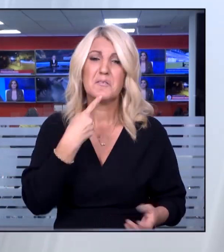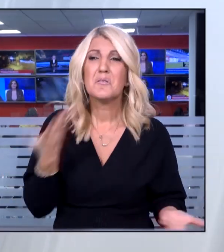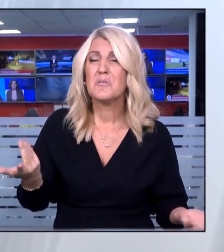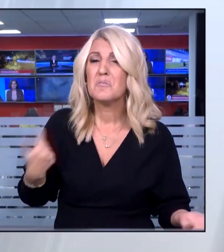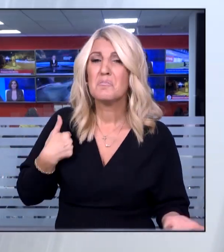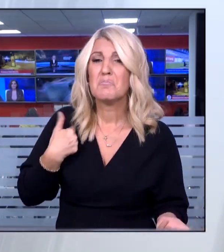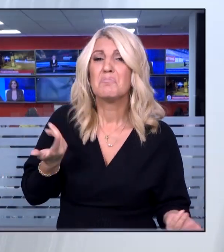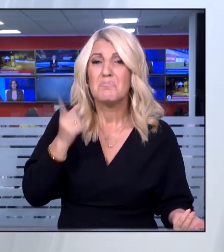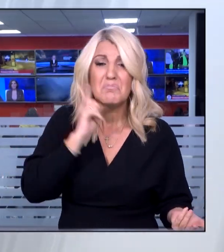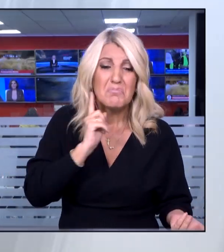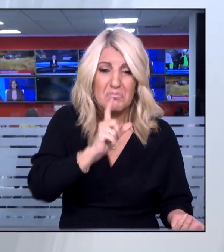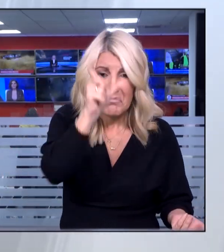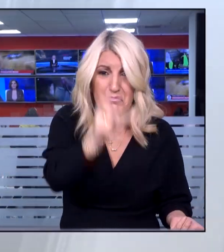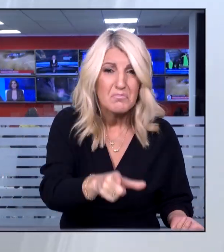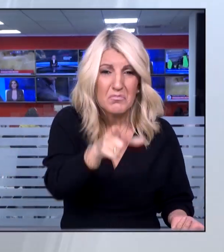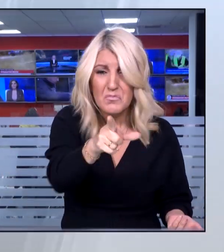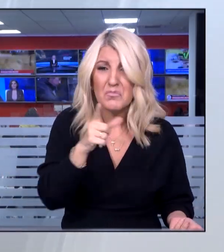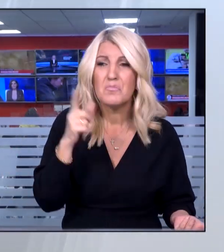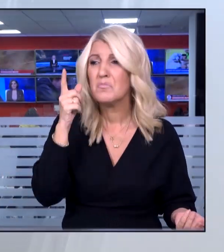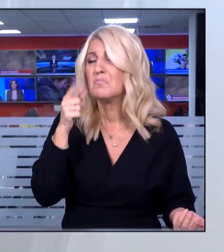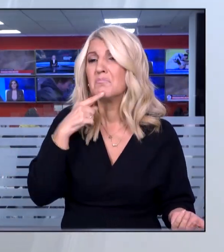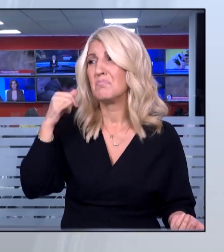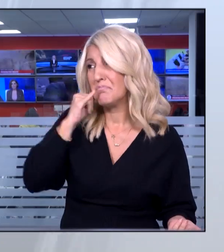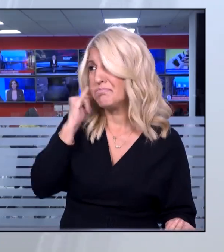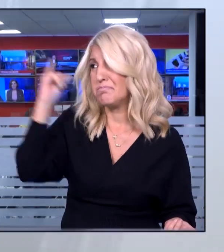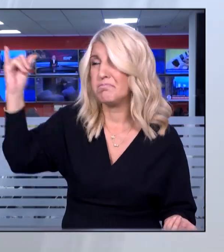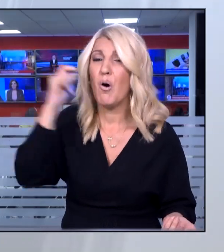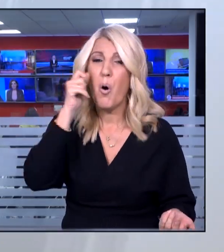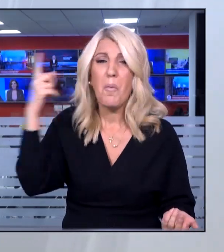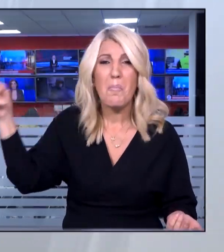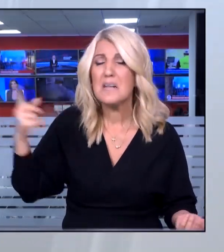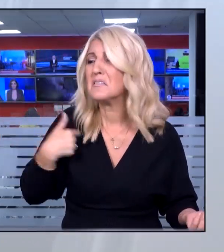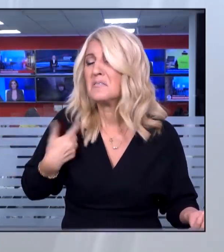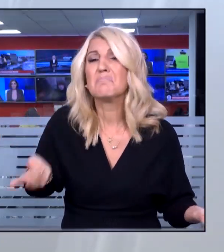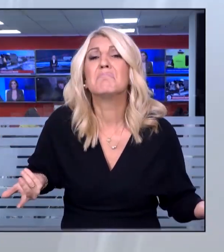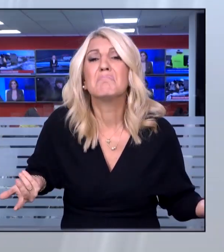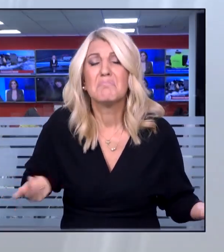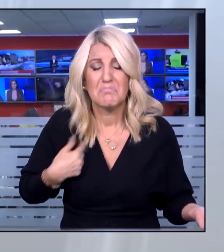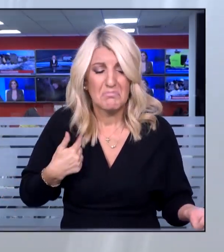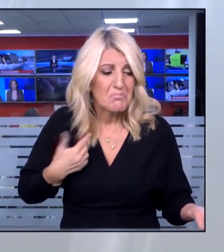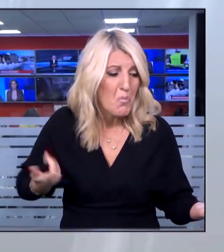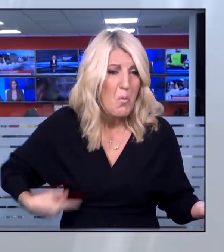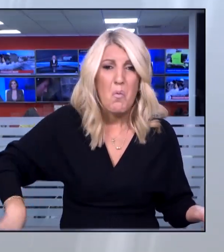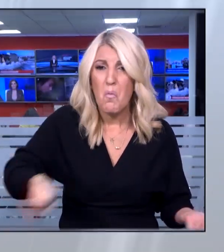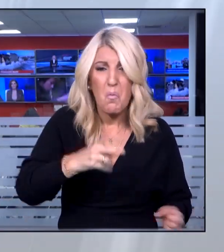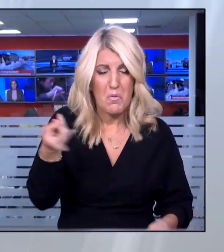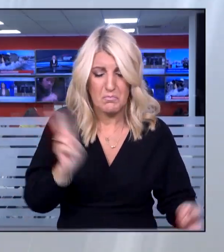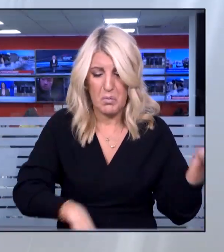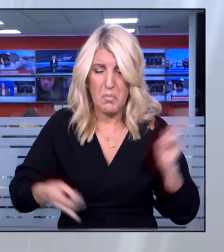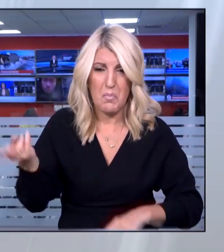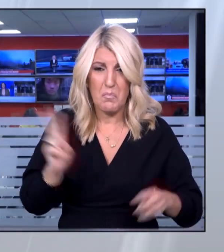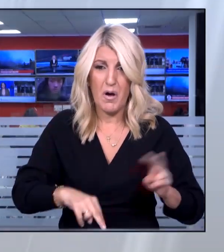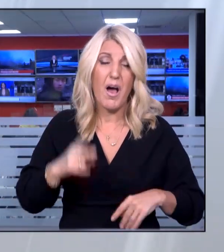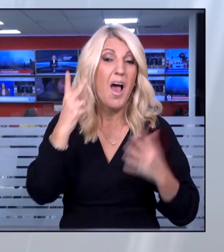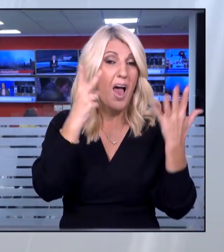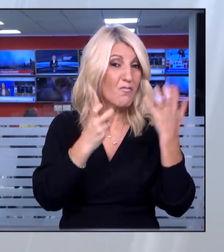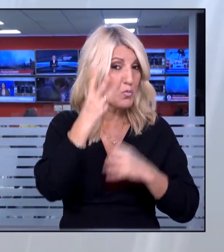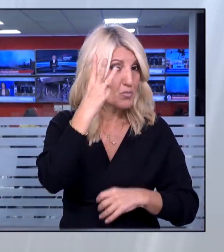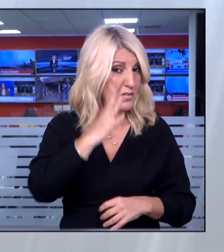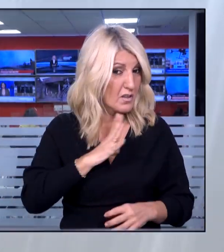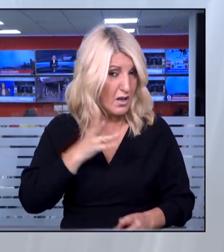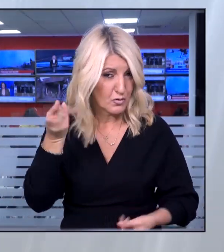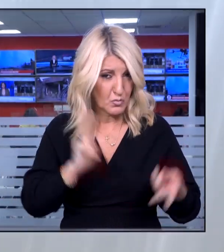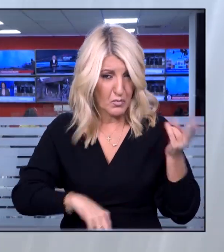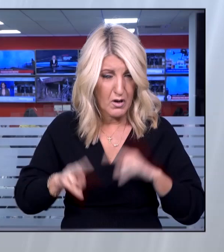Αυτή η νεαρή γυναίκα στέκεται μπροστά στις ορούς της ξεκλειδισμένης οικογένειάς της. Πάνω από 73 άνθρωποι σκοτώθηκαν, δεκάδες άλλοι τραυματίστηκαν,